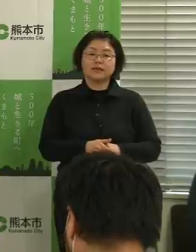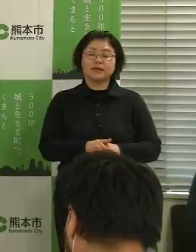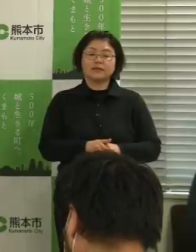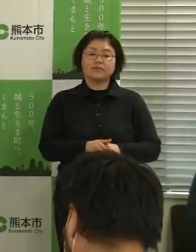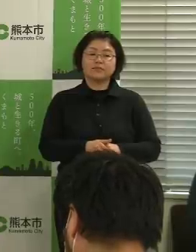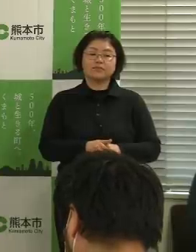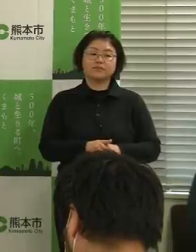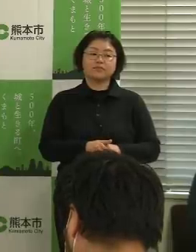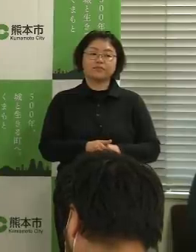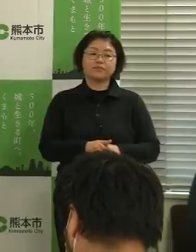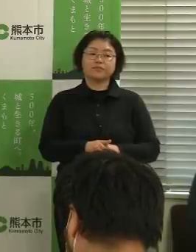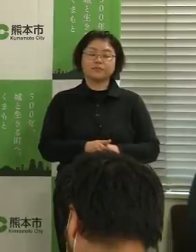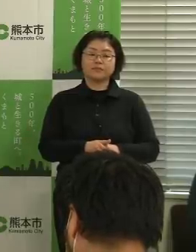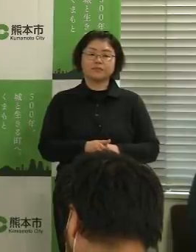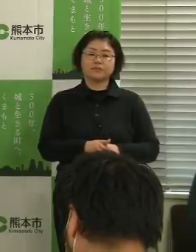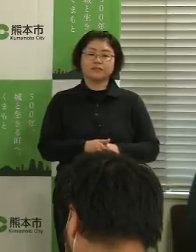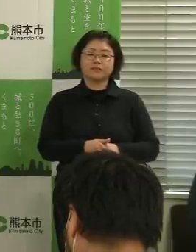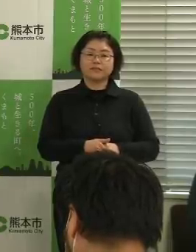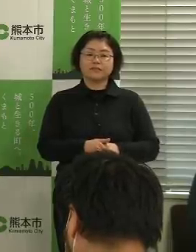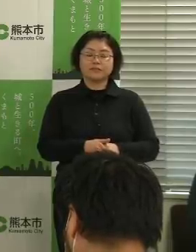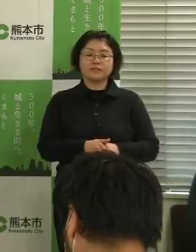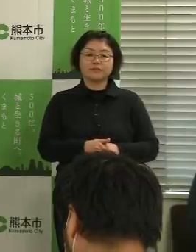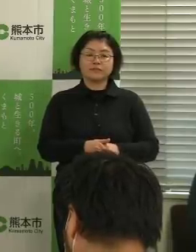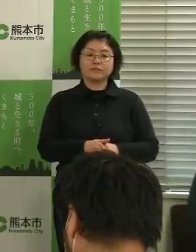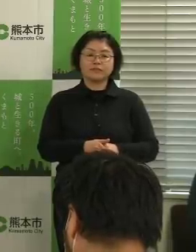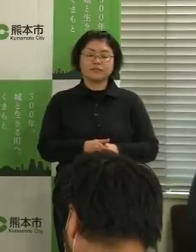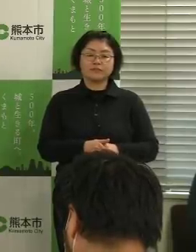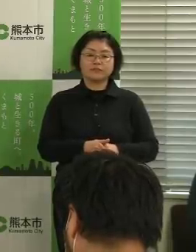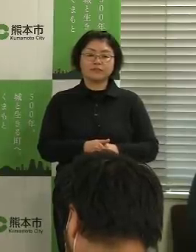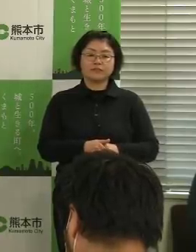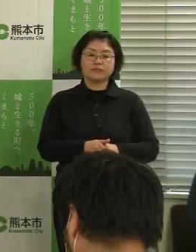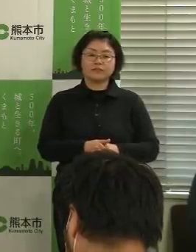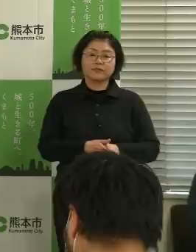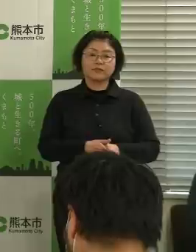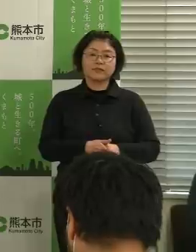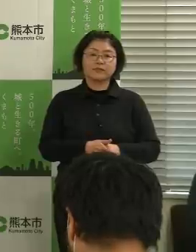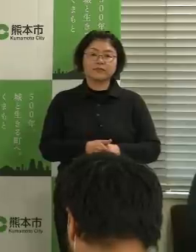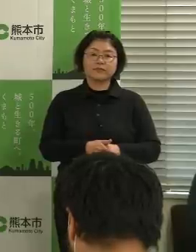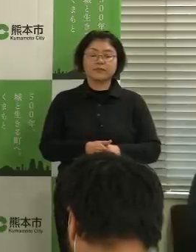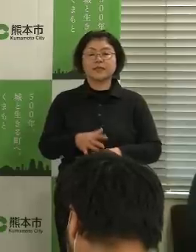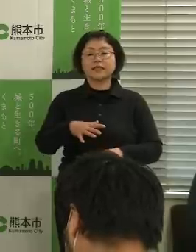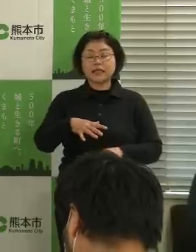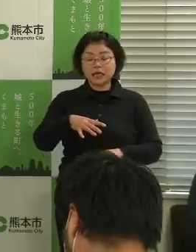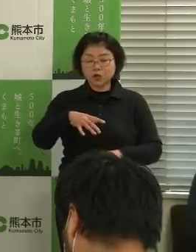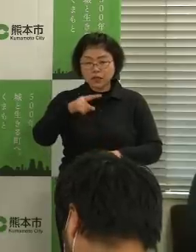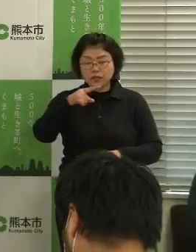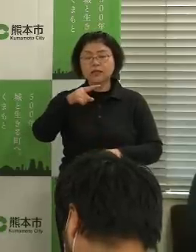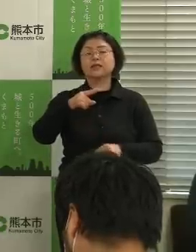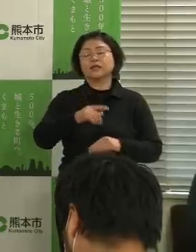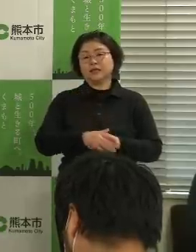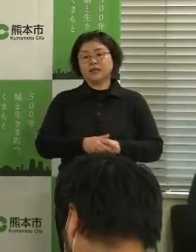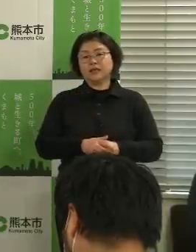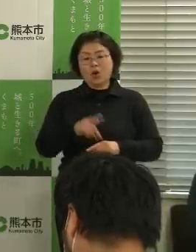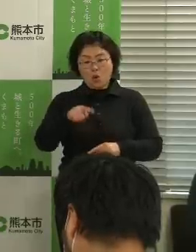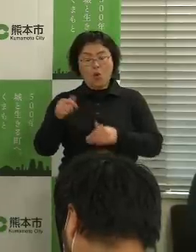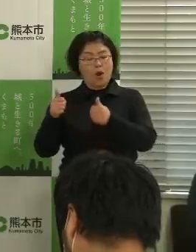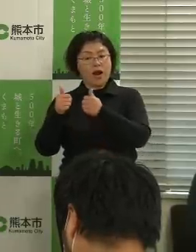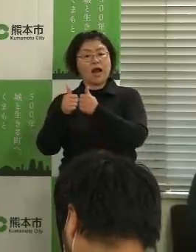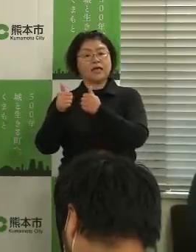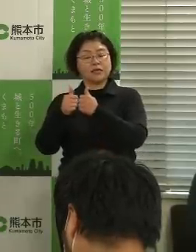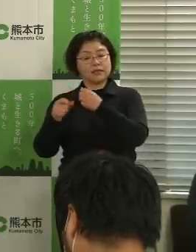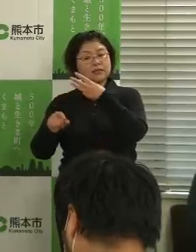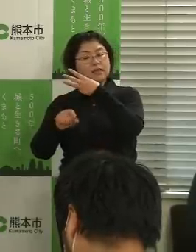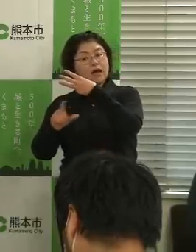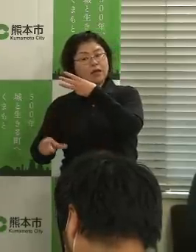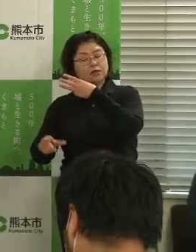この時点がですね、きちっと最初にこの会議を3月に立